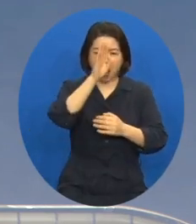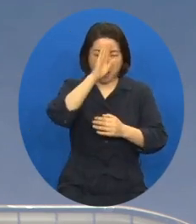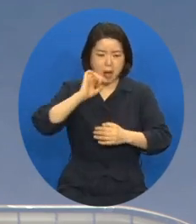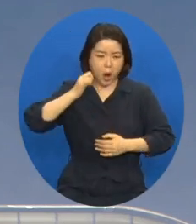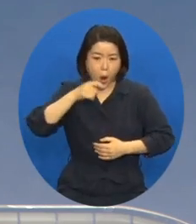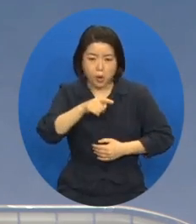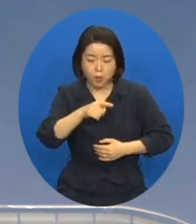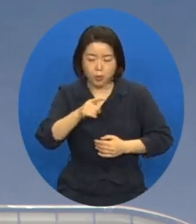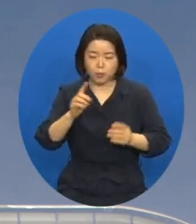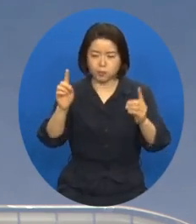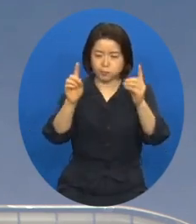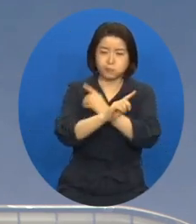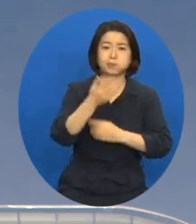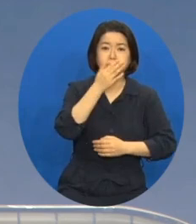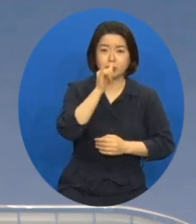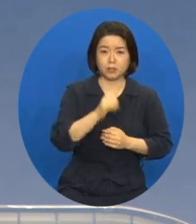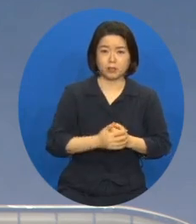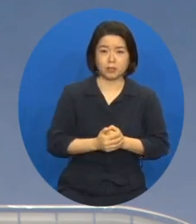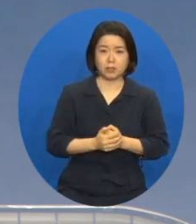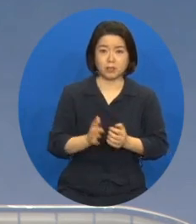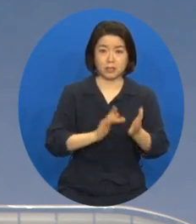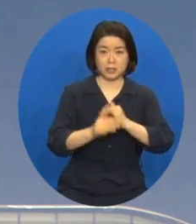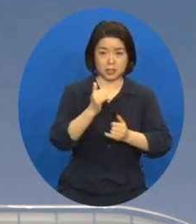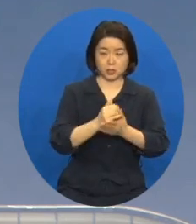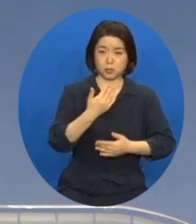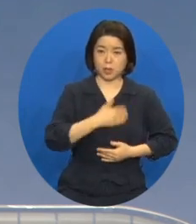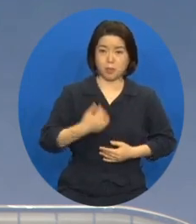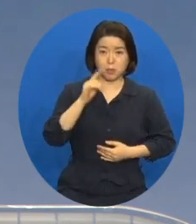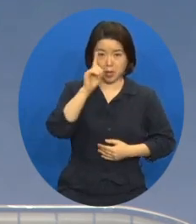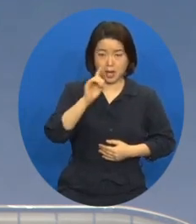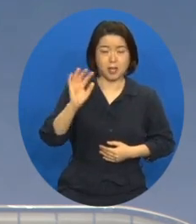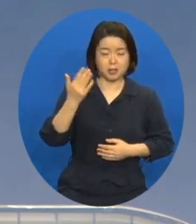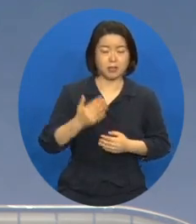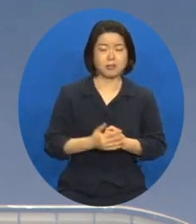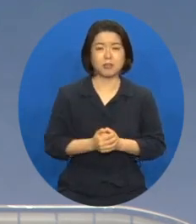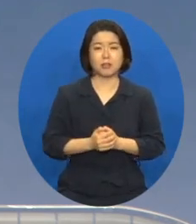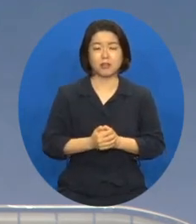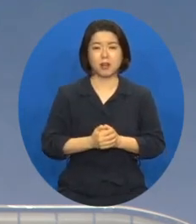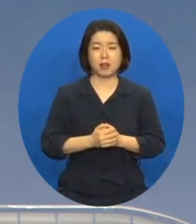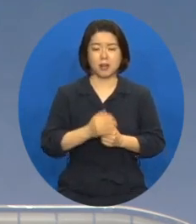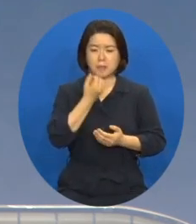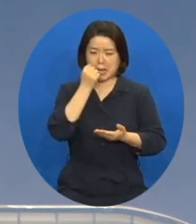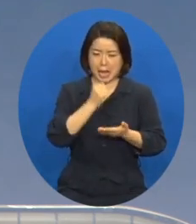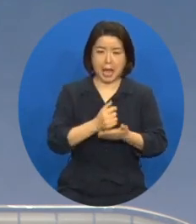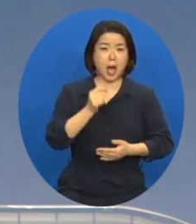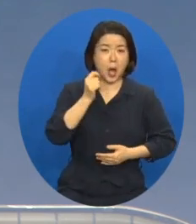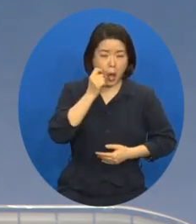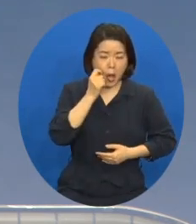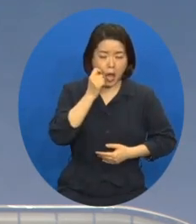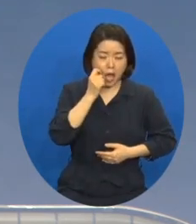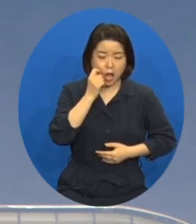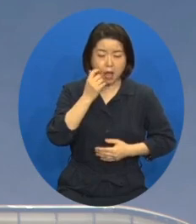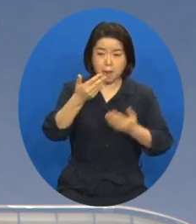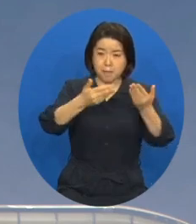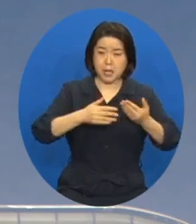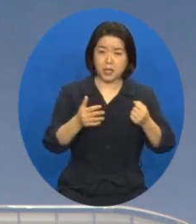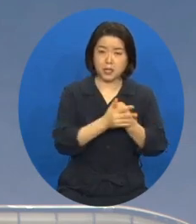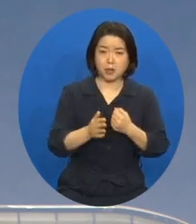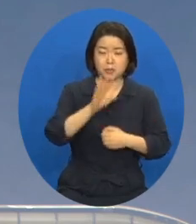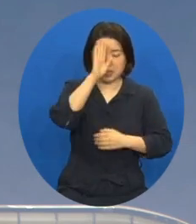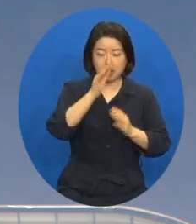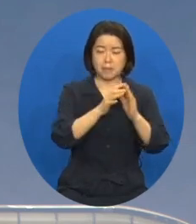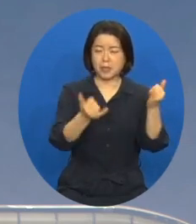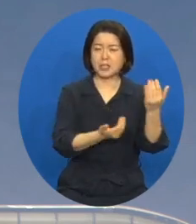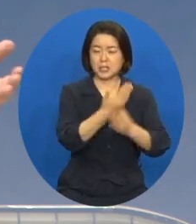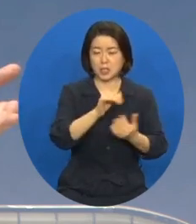고침을 받았잖아요. 혈루병이. 아니 예수님과 한 몸이 되었습니다. 합당치 않게 받으니까 병자도 생기고 죽은